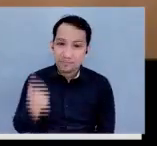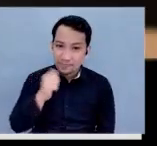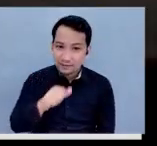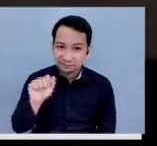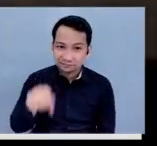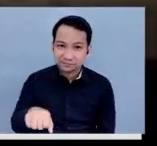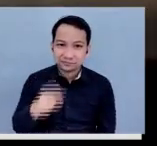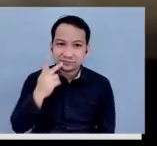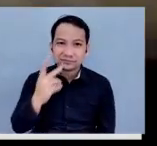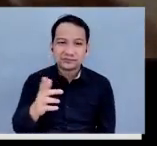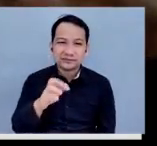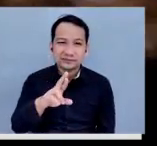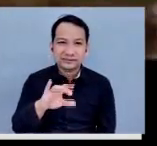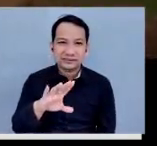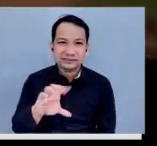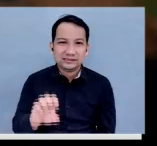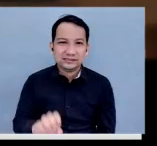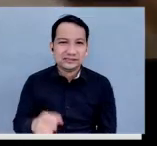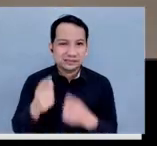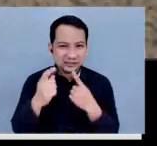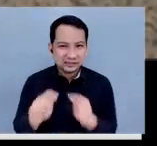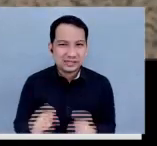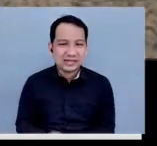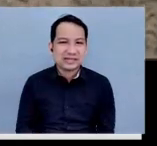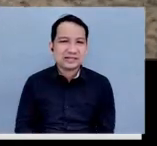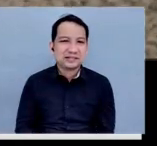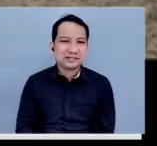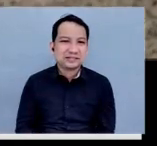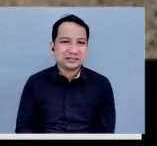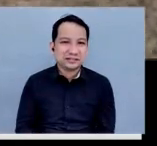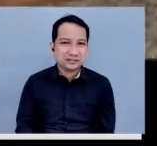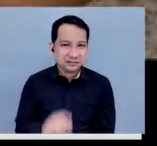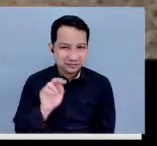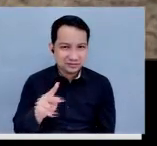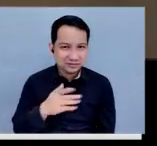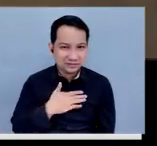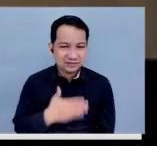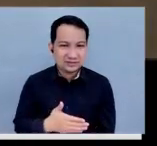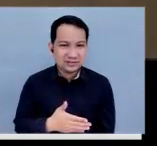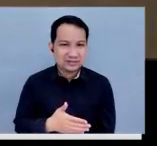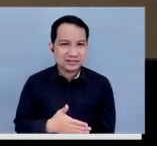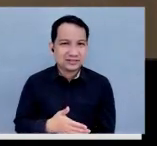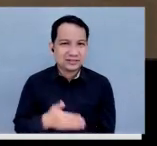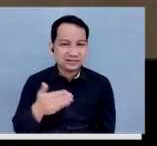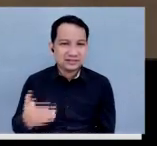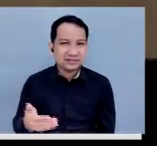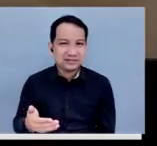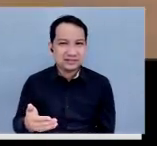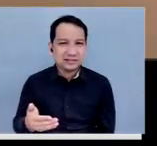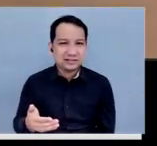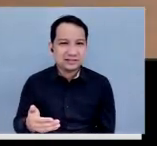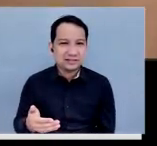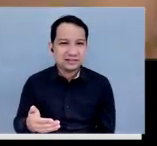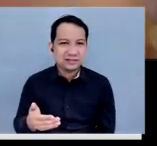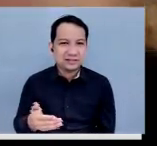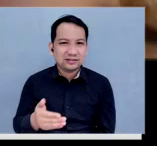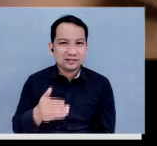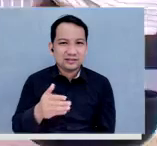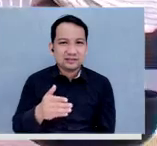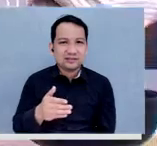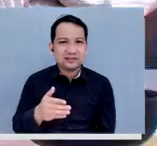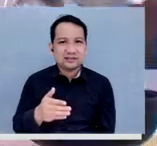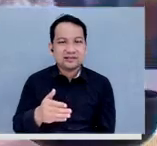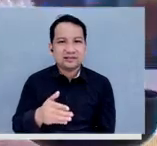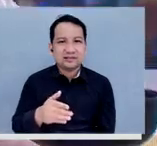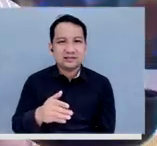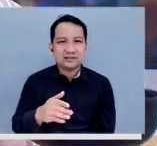rice. So, try lang ng try. Tapos parang pag okay, tuloy. Pag hindi, try yes, again. Yes, yes. Sa probinsya ka galing? Sa Binyan, Laguna po. Ah, Laguna ka.